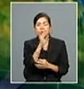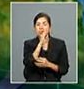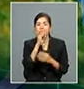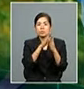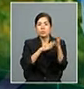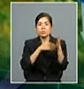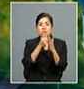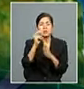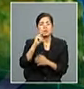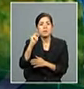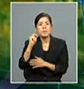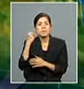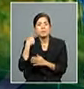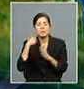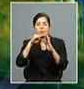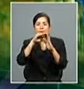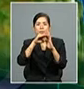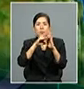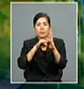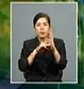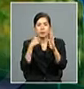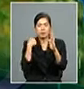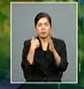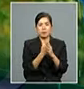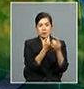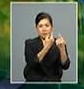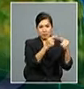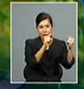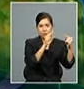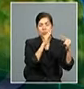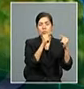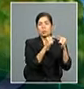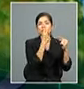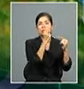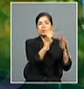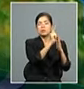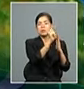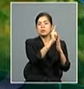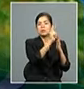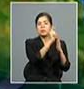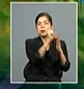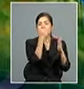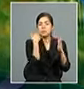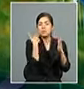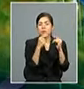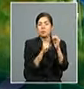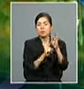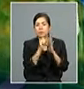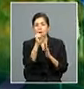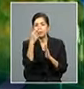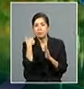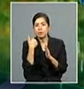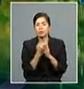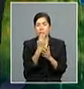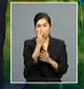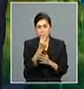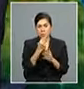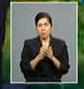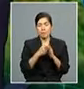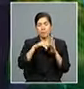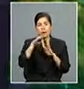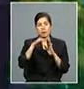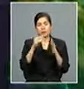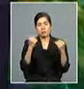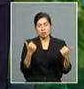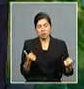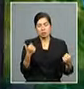ข้มๆอุณหภูมิก็จะยิ่งลดลงมากนะครับตรงกันข้ามกับบริเวณที่เป็นสีเหลืองนี่คือบริเวณที่อุณหภูมิได้สูงขึ้นครับดังนั้นจากภาพนี้ภาคเหนือนะครับอุ่นขึ้นม